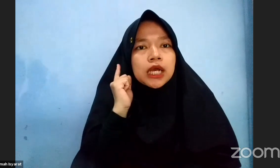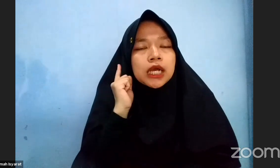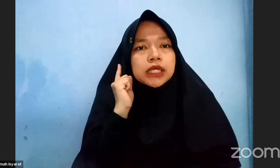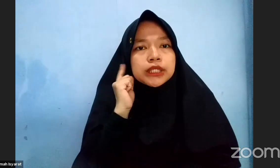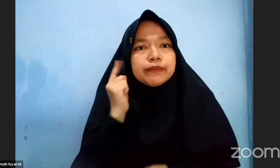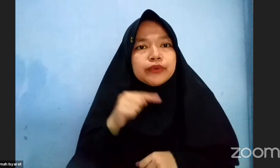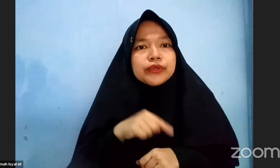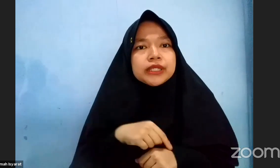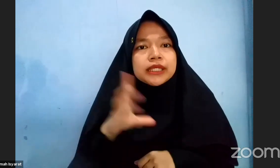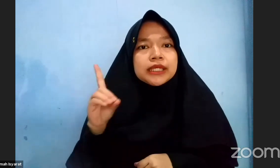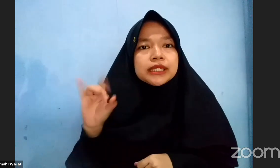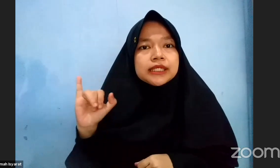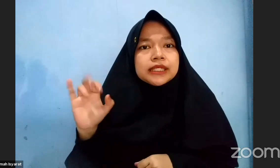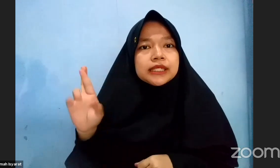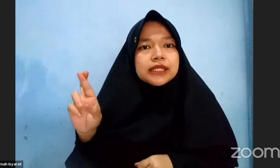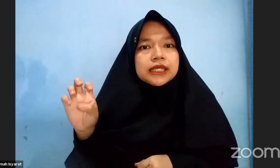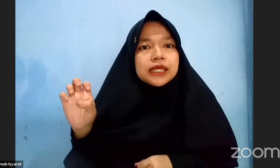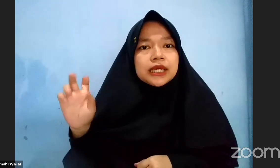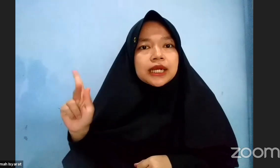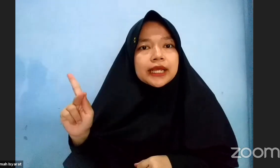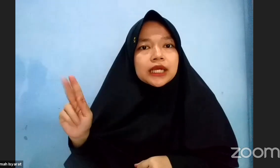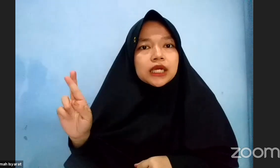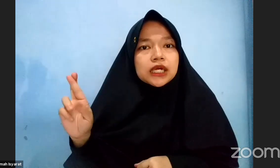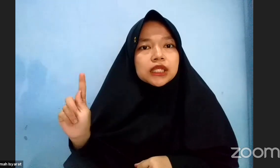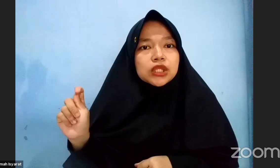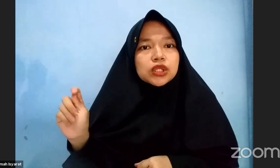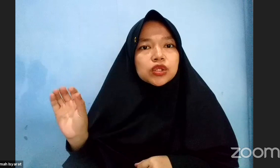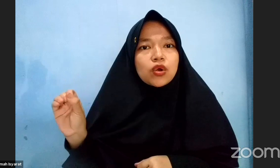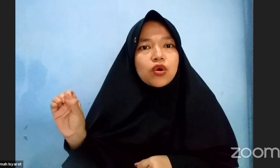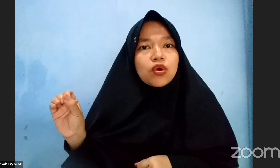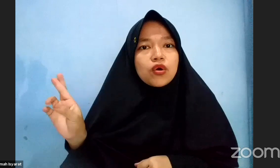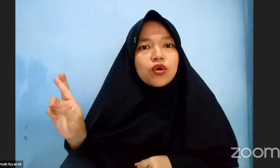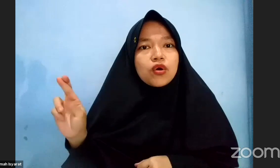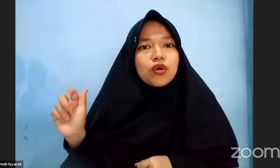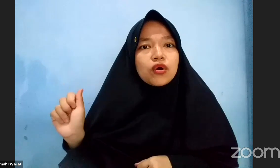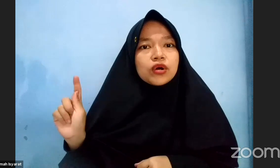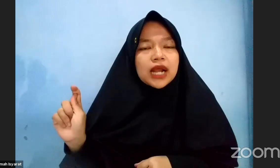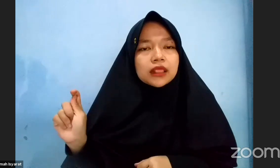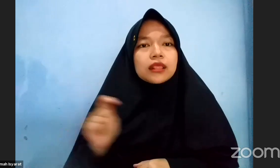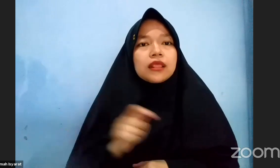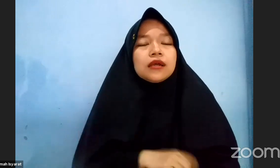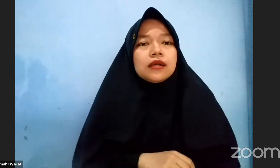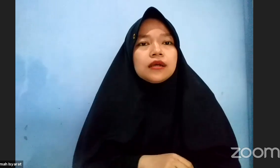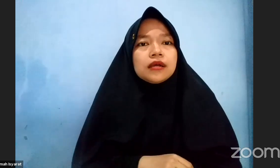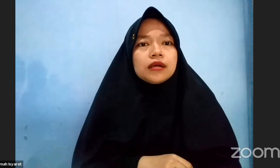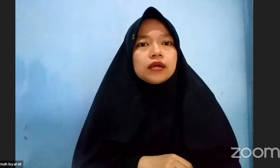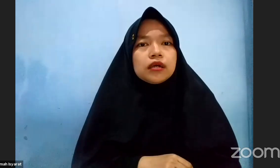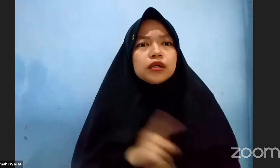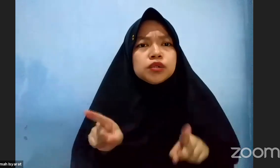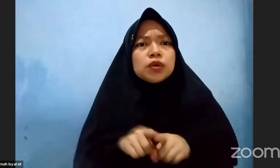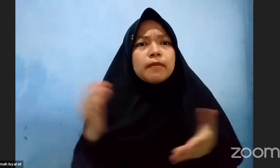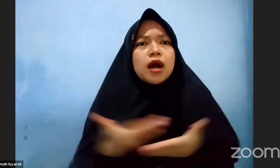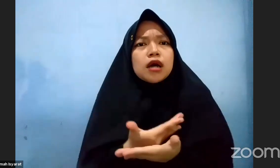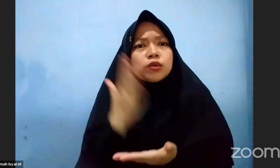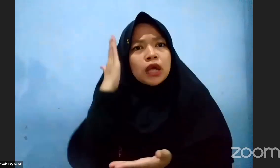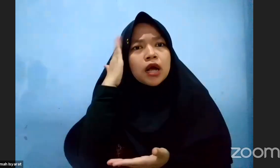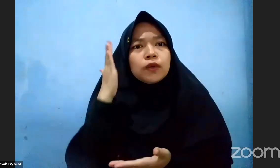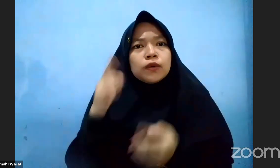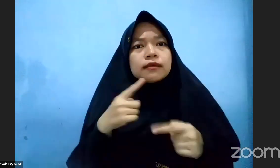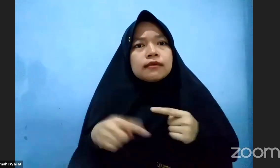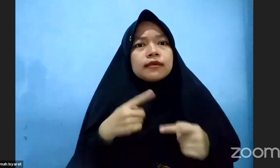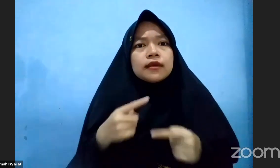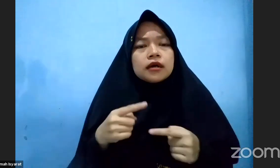nih apa menyampaikan kepada semua guru jadi ini tadi saya langsung share ke mana-mana gitu ya Jadi ini supaya juga tadi langsung